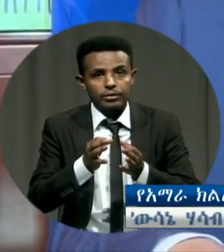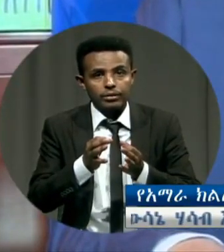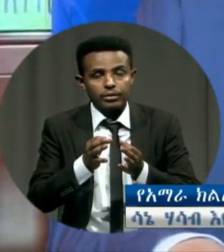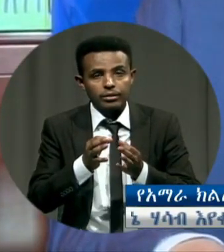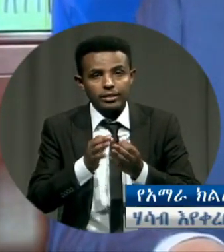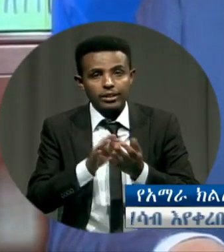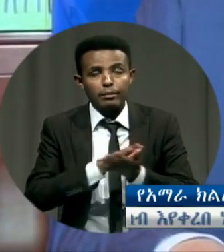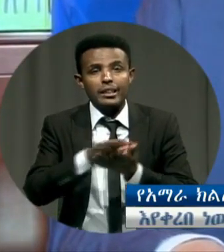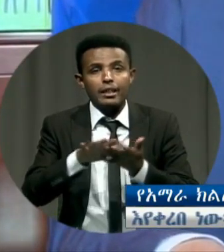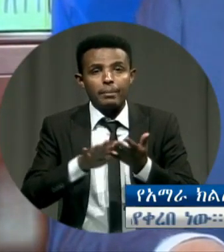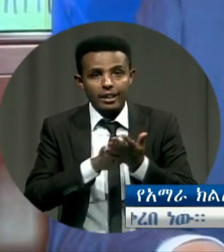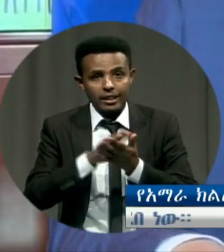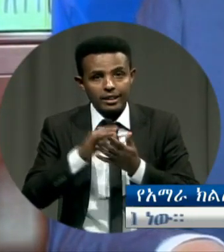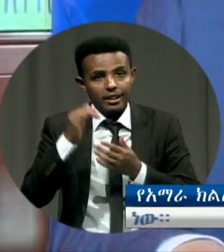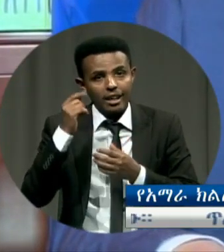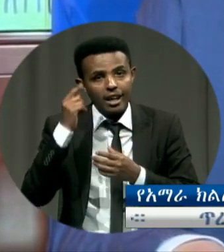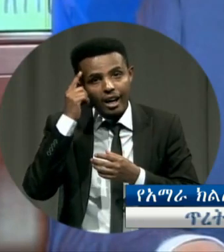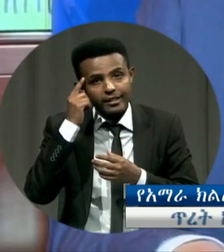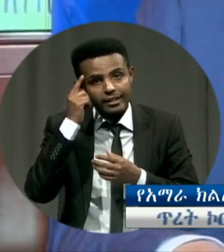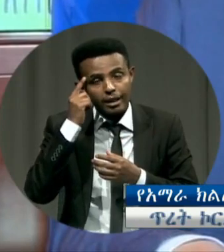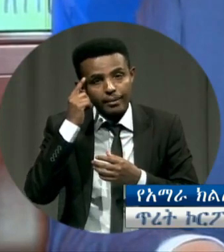ሚደበላለቀ ሐሳብ ማለብንና